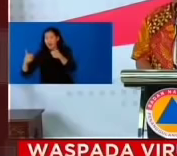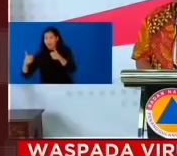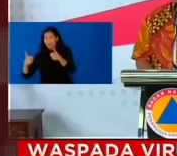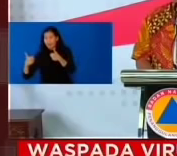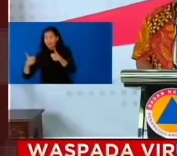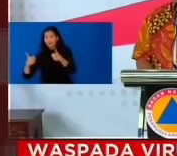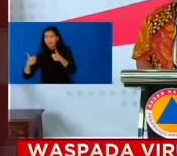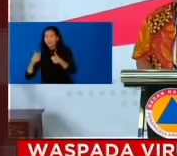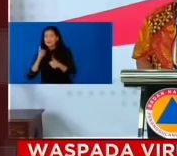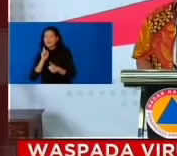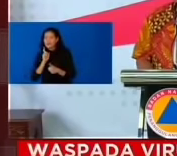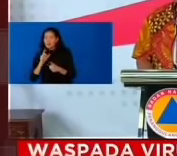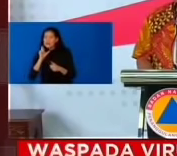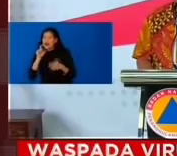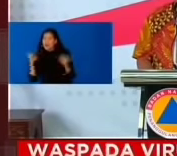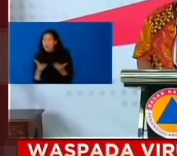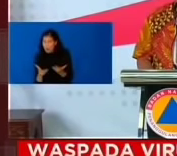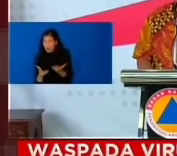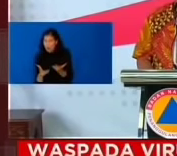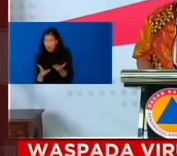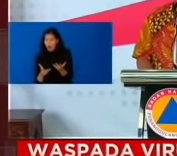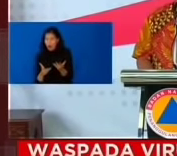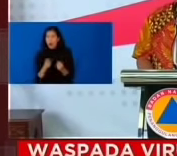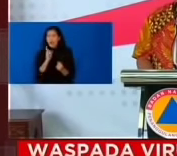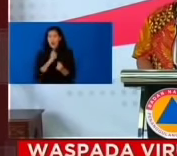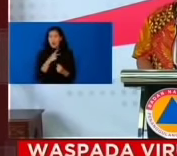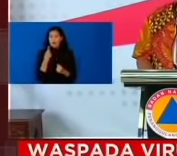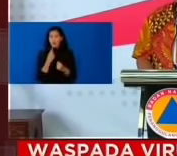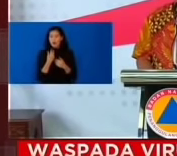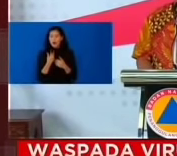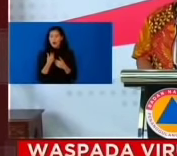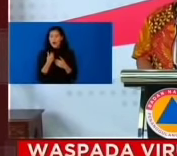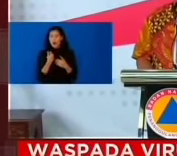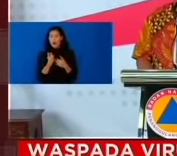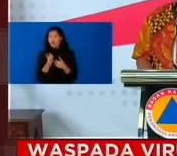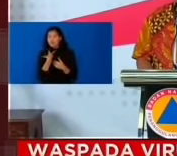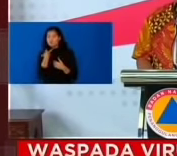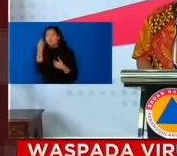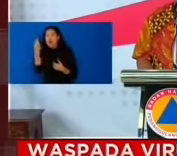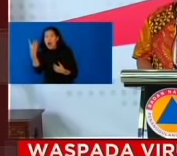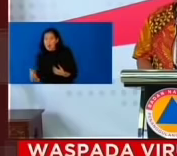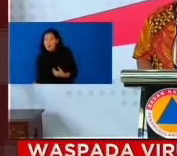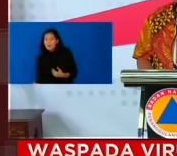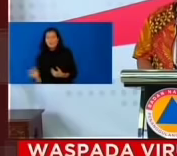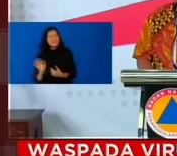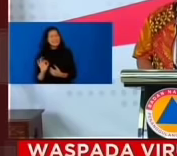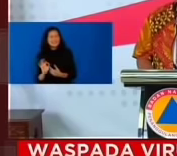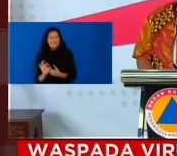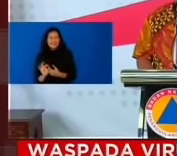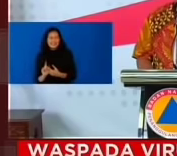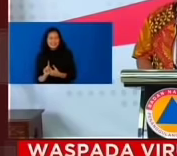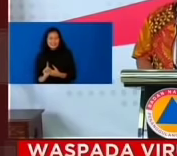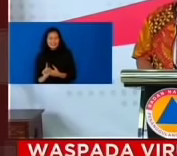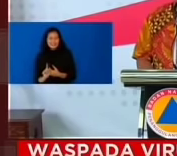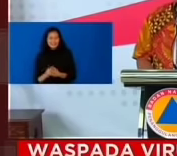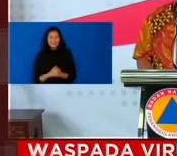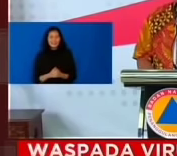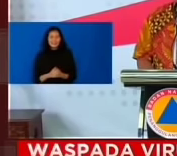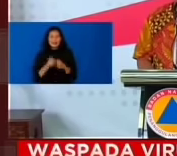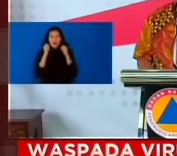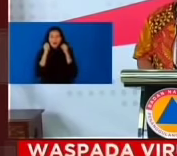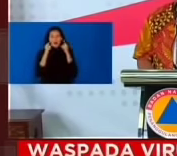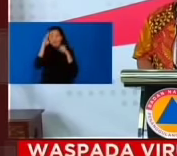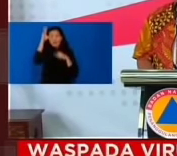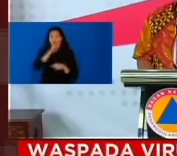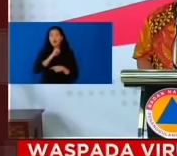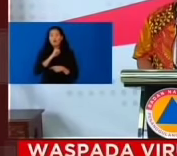karena itu, sebaiknya tidak melakukan perjalanan jauh, sebaiknya tidak melakukan mudik. Kita sadari bahwa